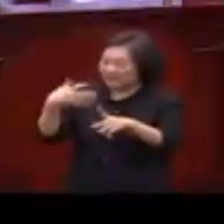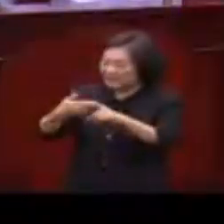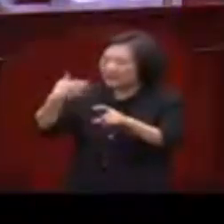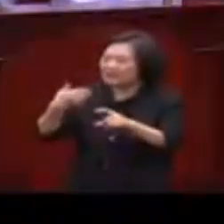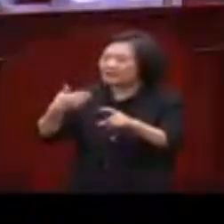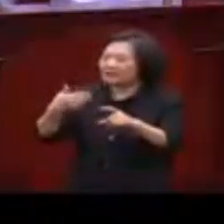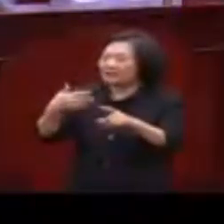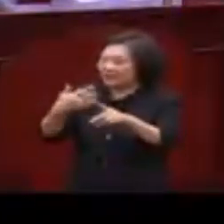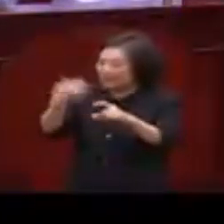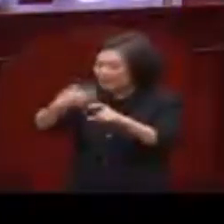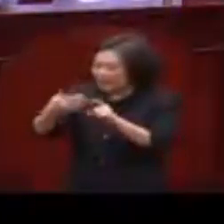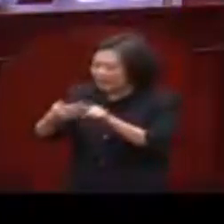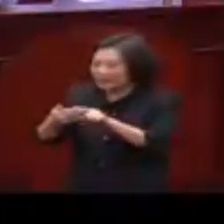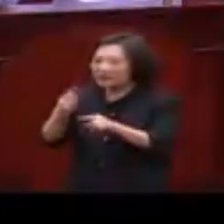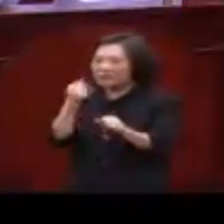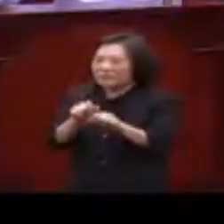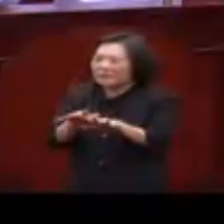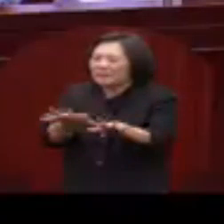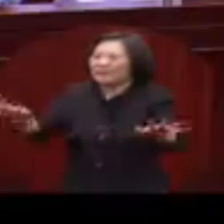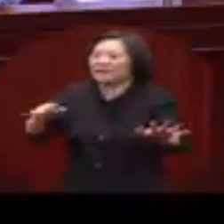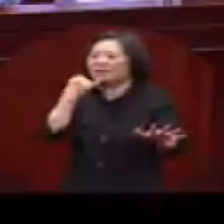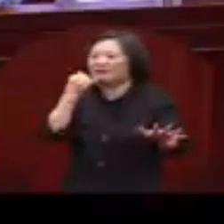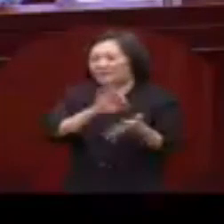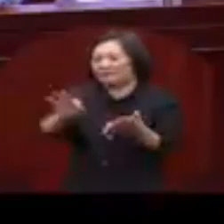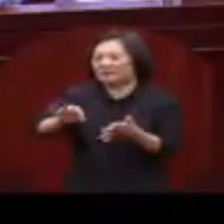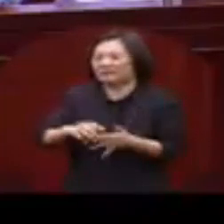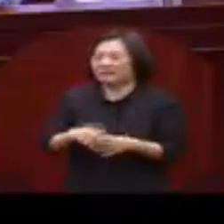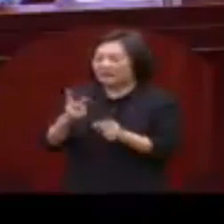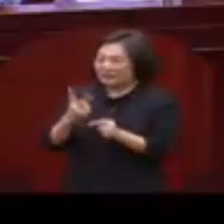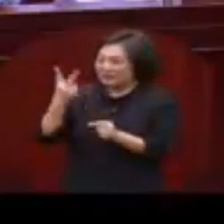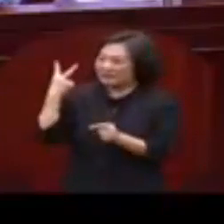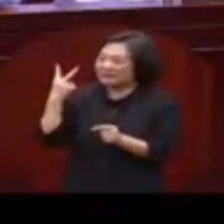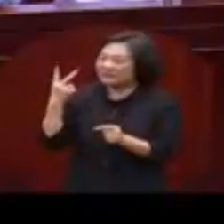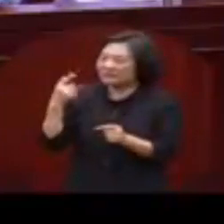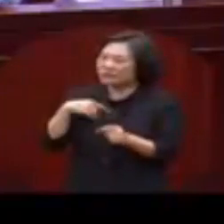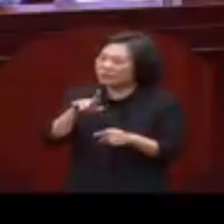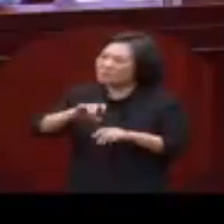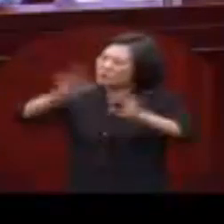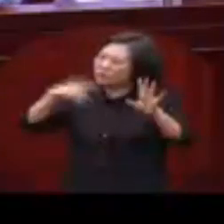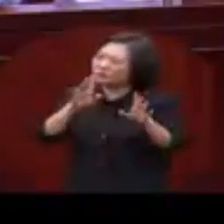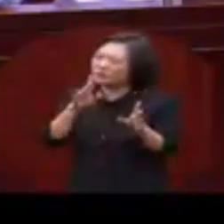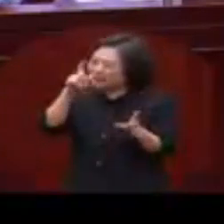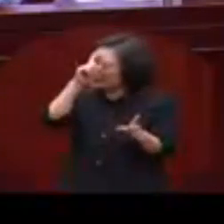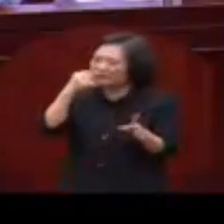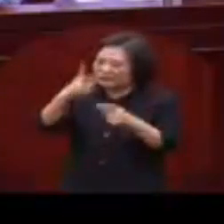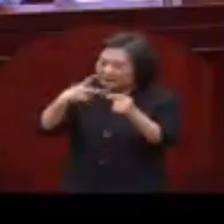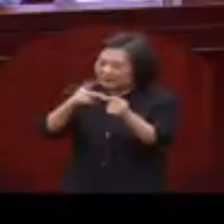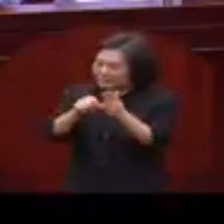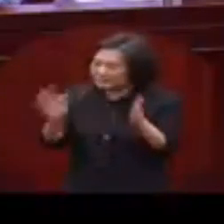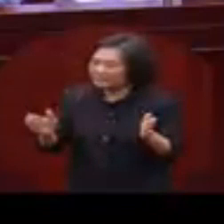要给它大幅拉高。两年前我在讲说哦，在两年之内要把这个台北市的什